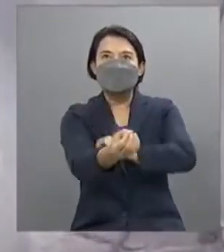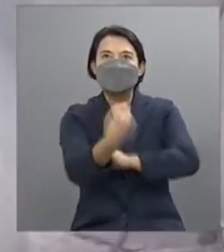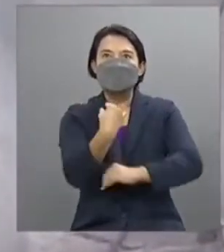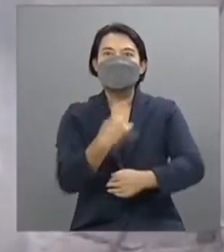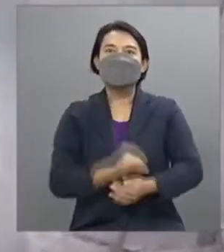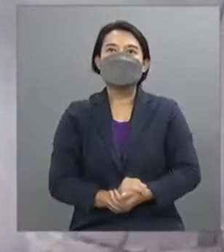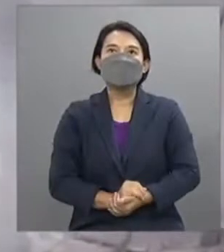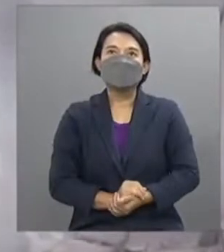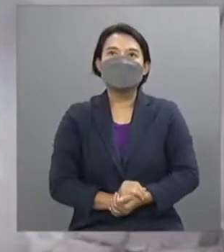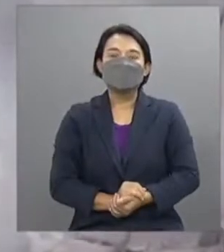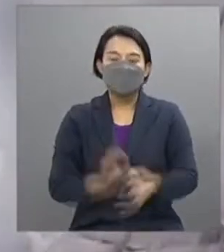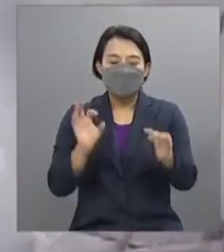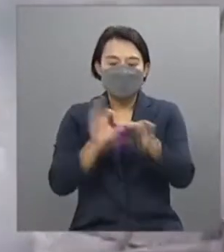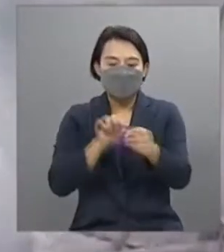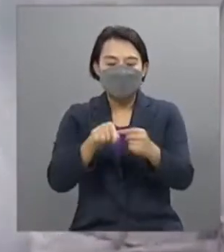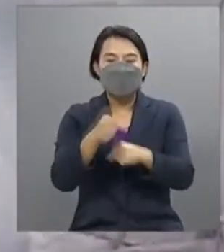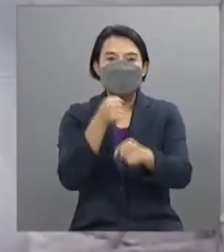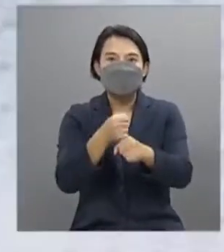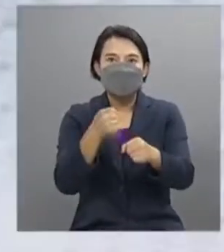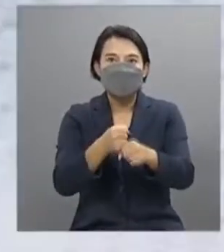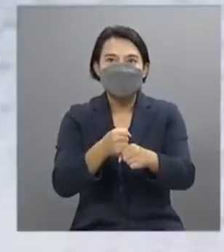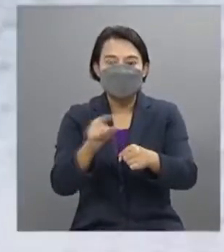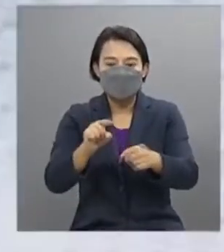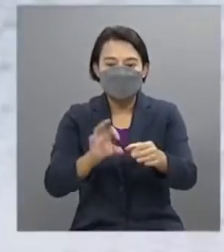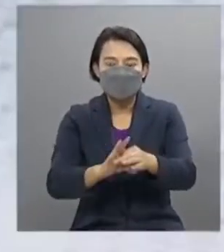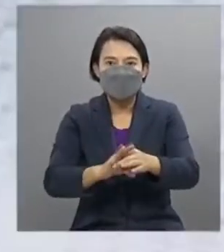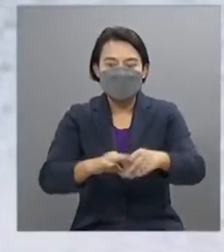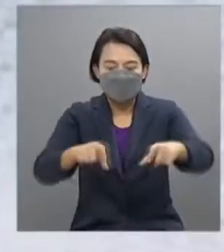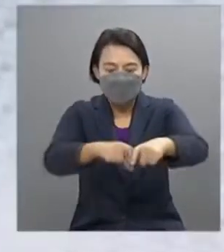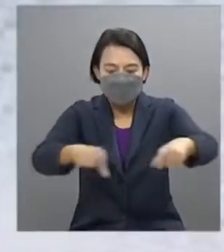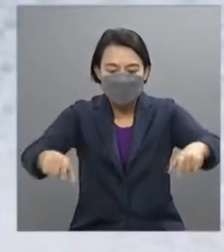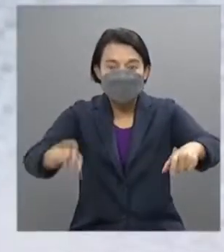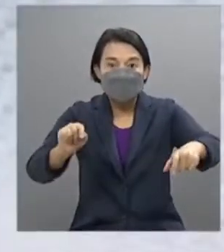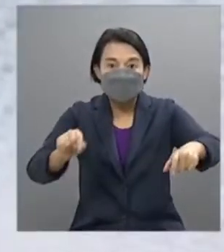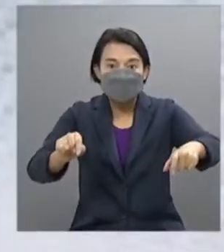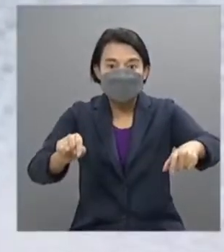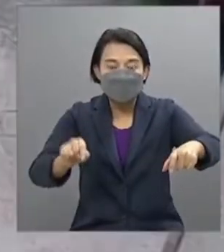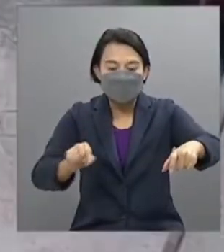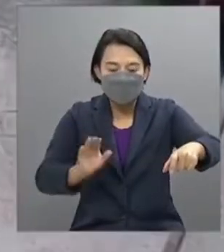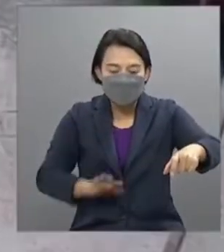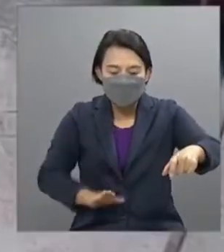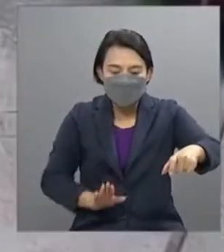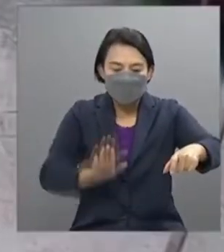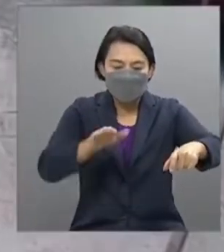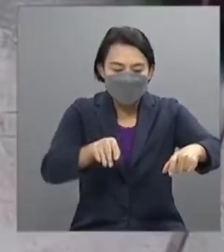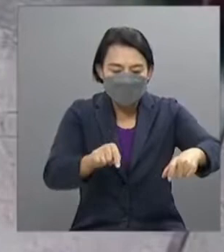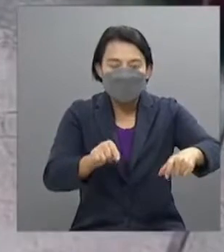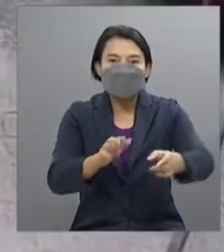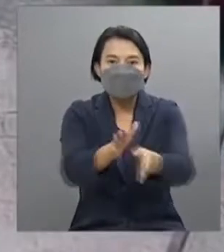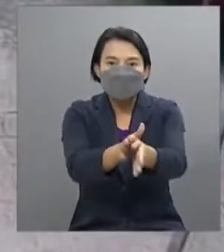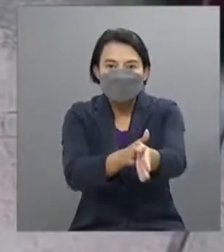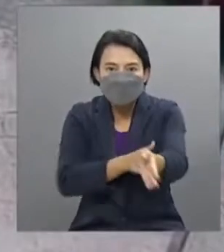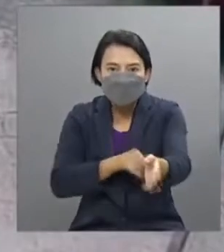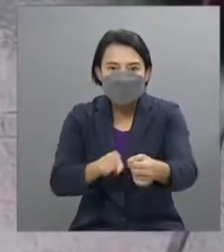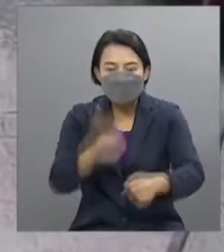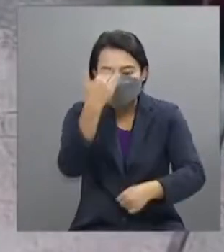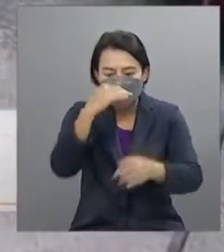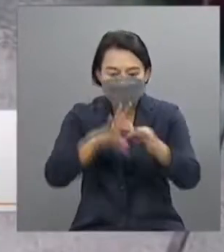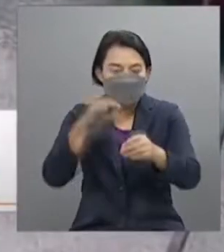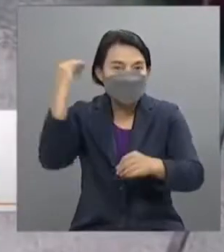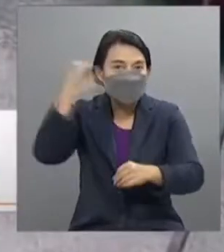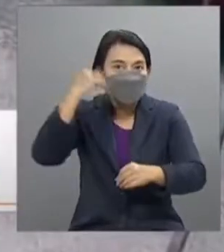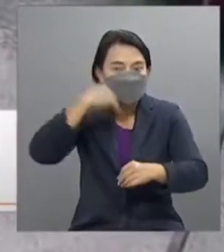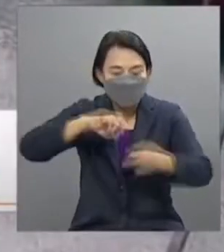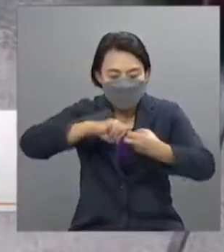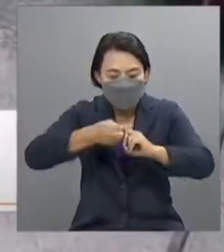ดตั้งลูกระนาดชะลอความเร็วในซอยนี้หน่อยเถอะเพราะว่ามีอุบัติเหตุเกิดขึ้นบ่อยครั้งล่าสุดเนี่ยเสีย